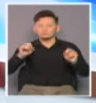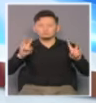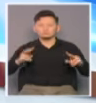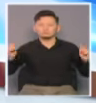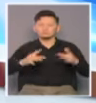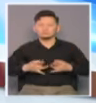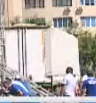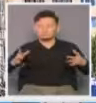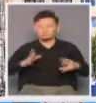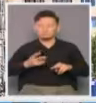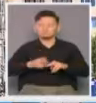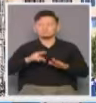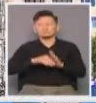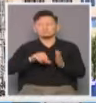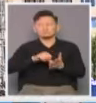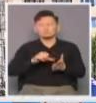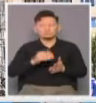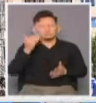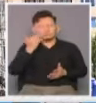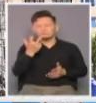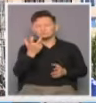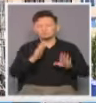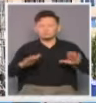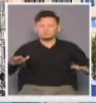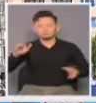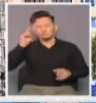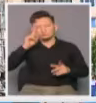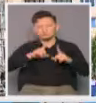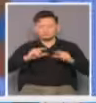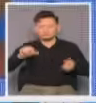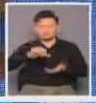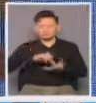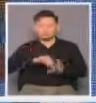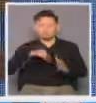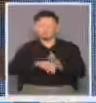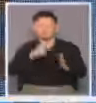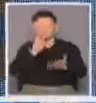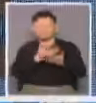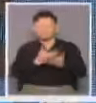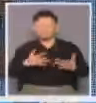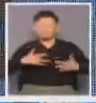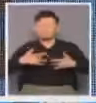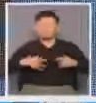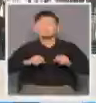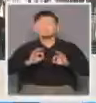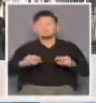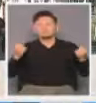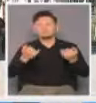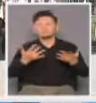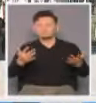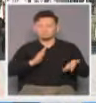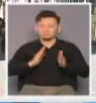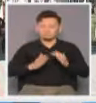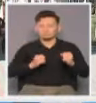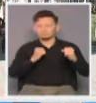организовало праздничное мероприятие. В нем приняли участие около 300 учеников школ. Были представлены показательные выступления по таким видам спорта, как